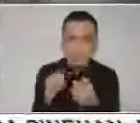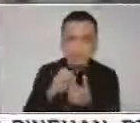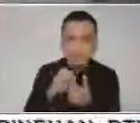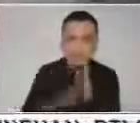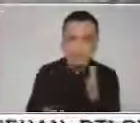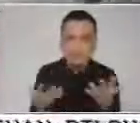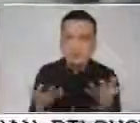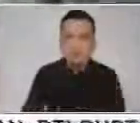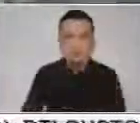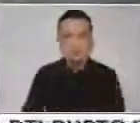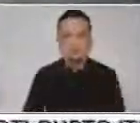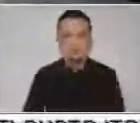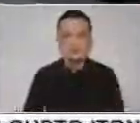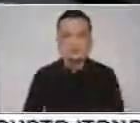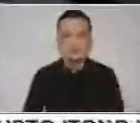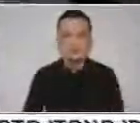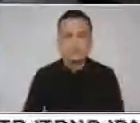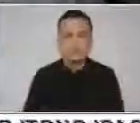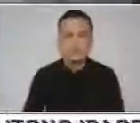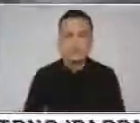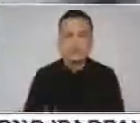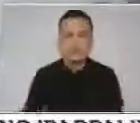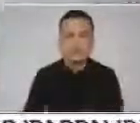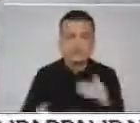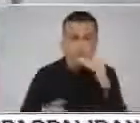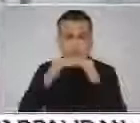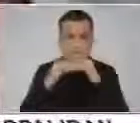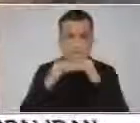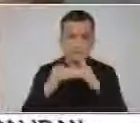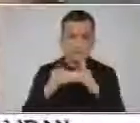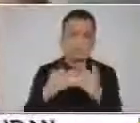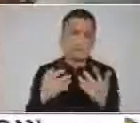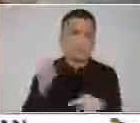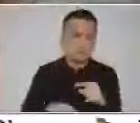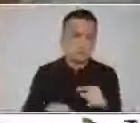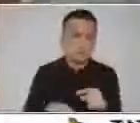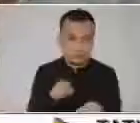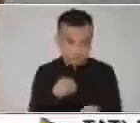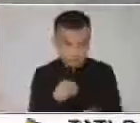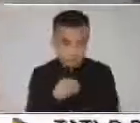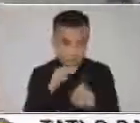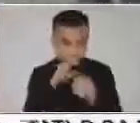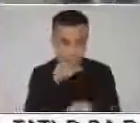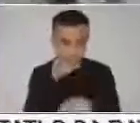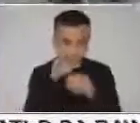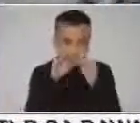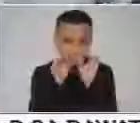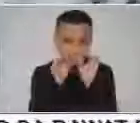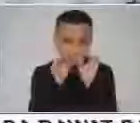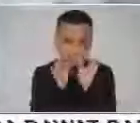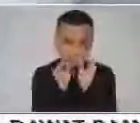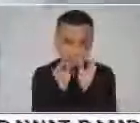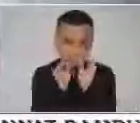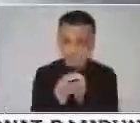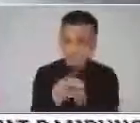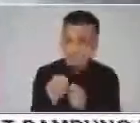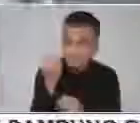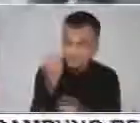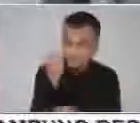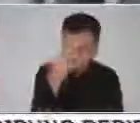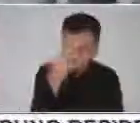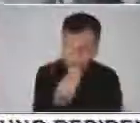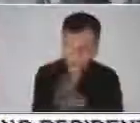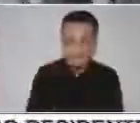medyo mas mataas yung presyo ng ating choice cut? Ma'am, kasi dito na lang po kami bumabawi sa choice cut namin dahil